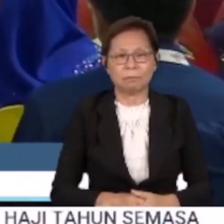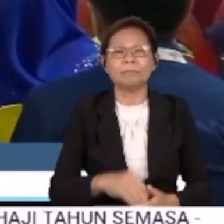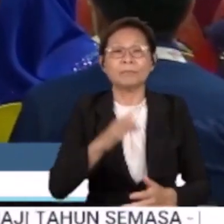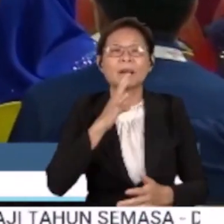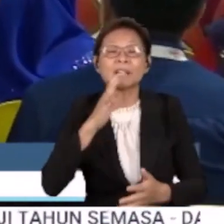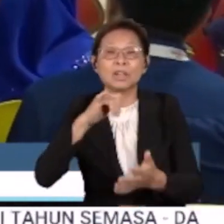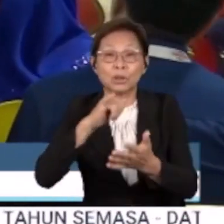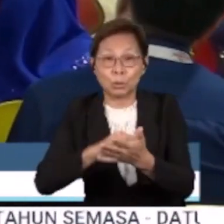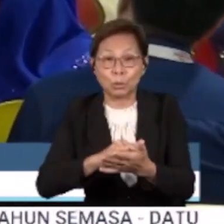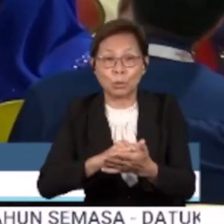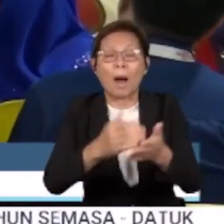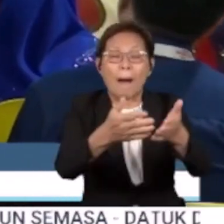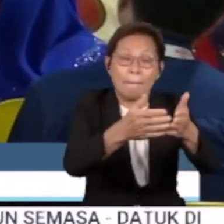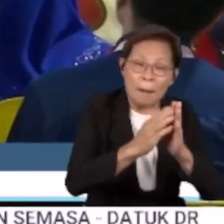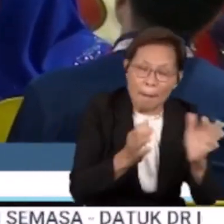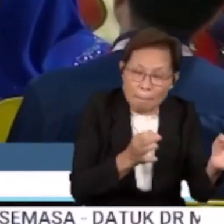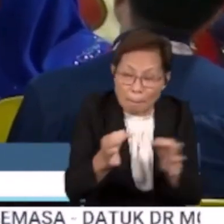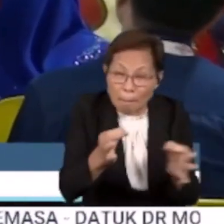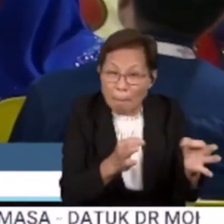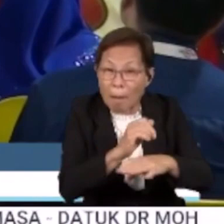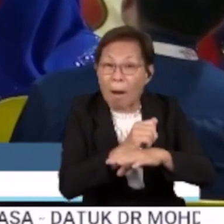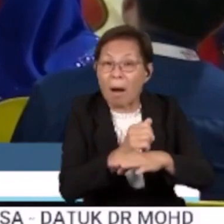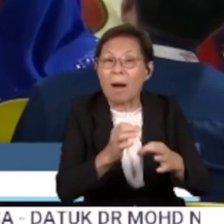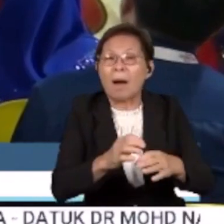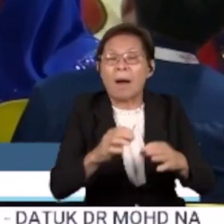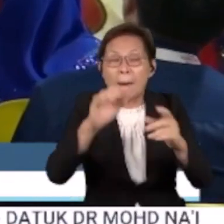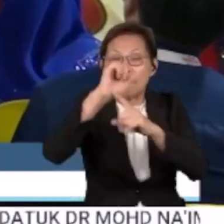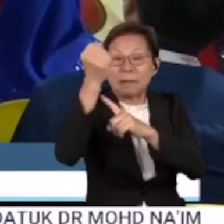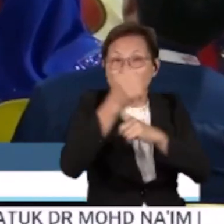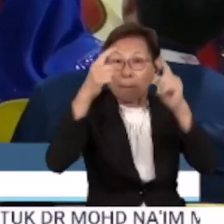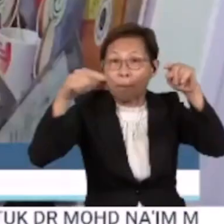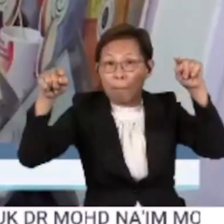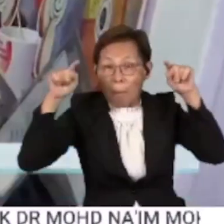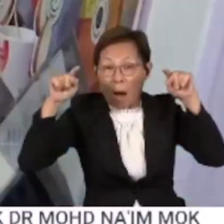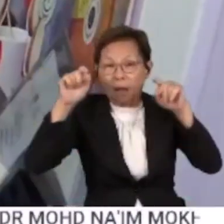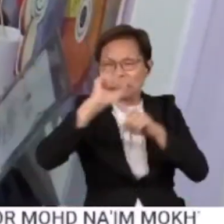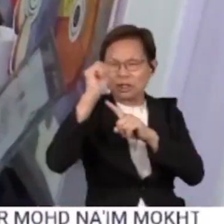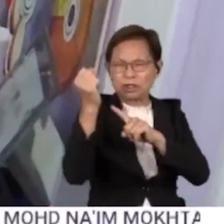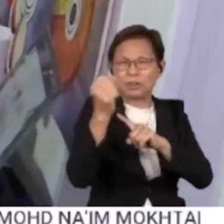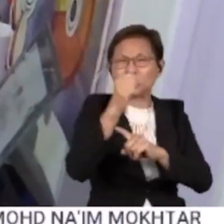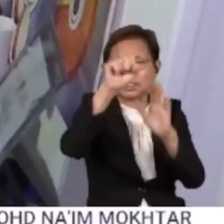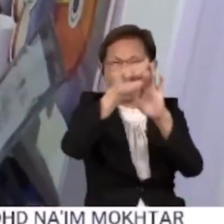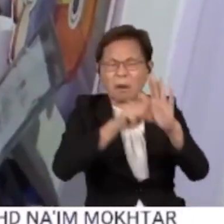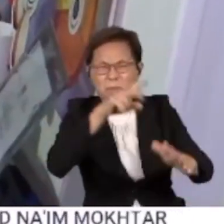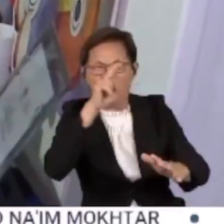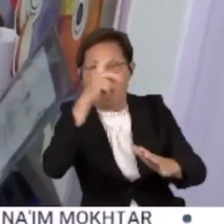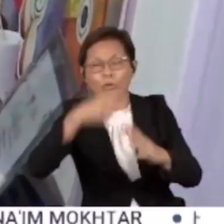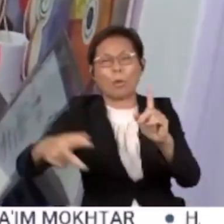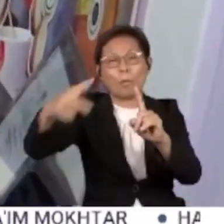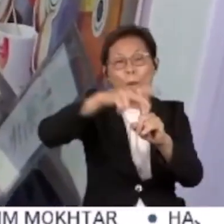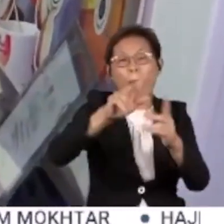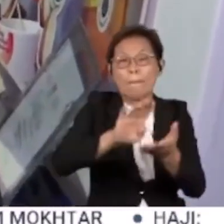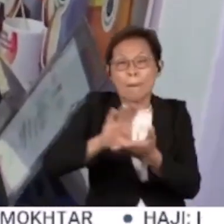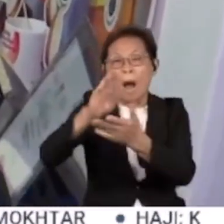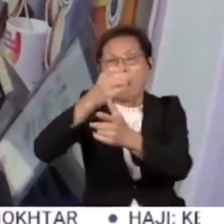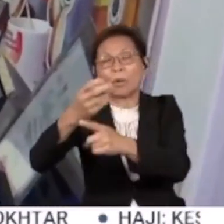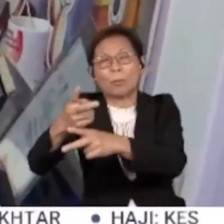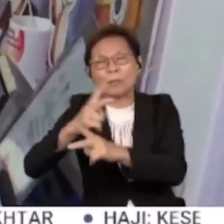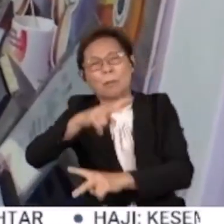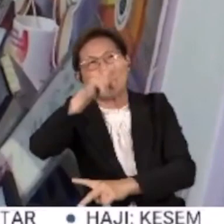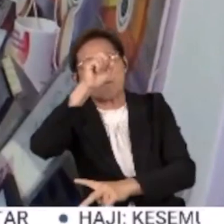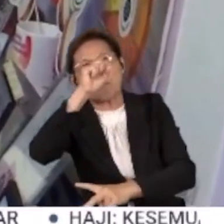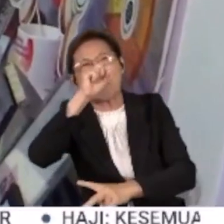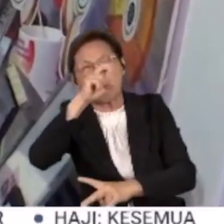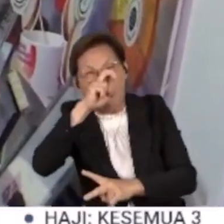Beliau berkata demikian ketika diminta mengulas dakwaan Persatuan Mahasiswa bahawa syarat ketat dikenakan untuk permohonan beasiswa atau pinjaman